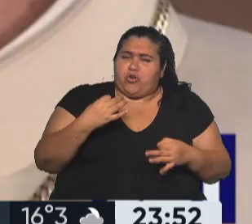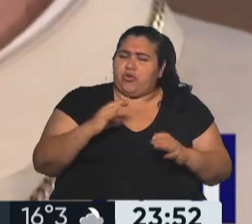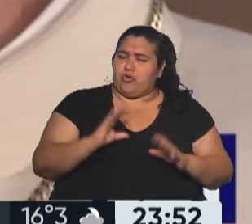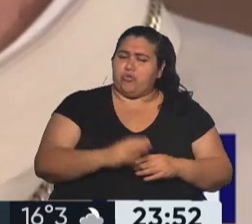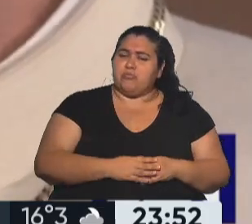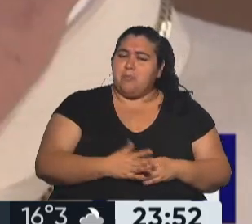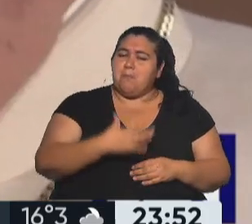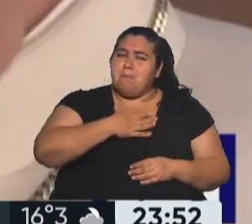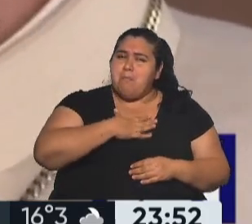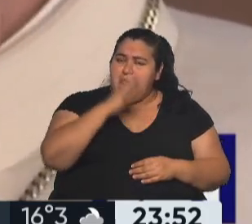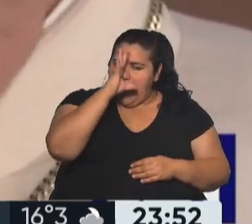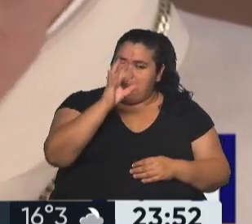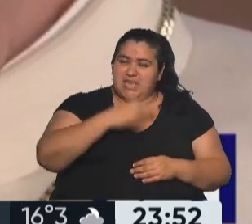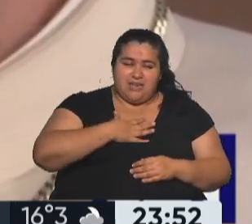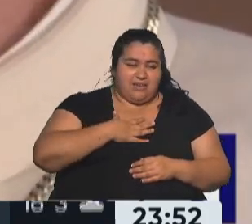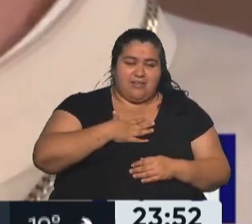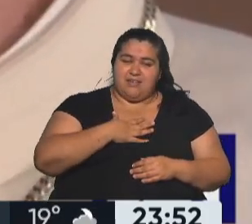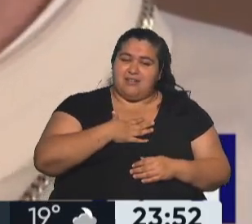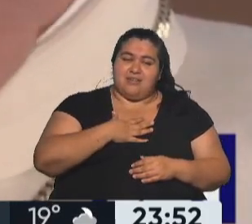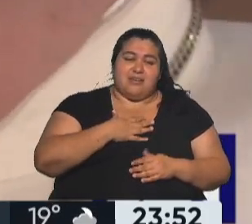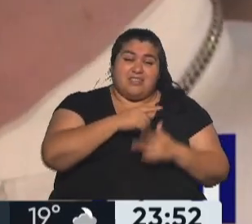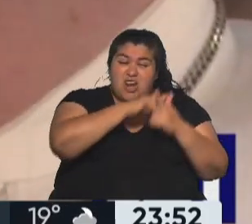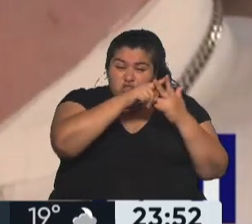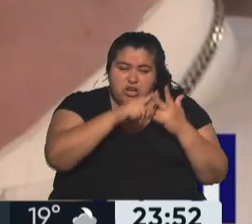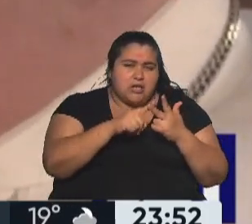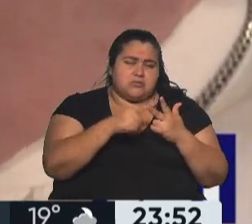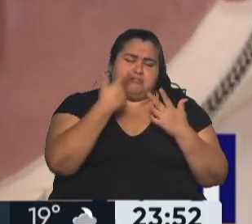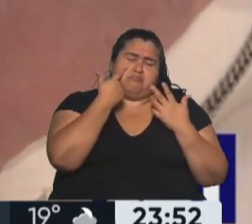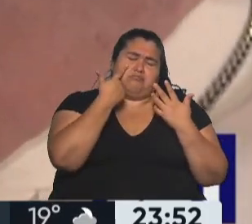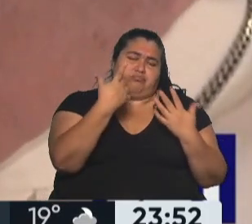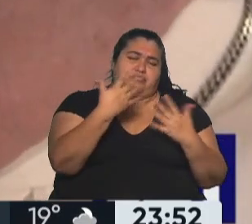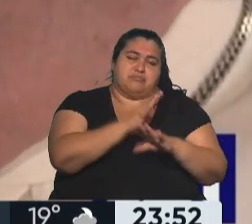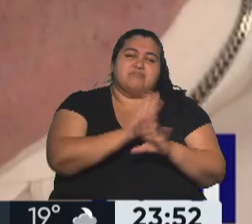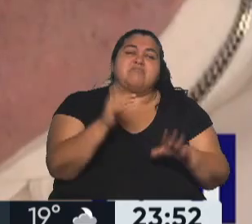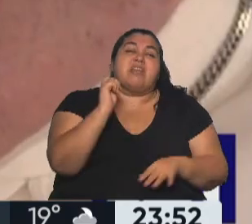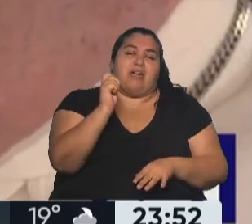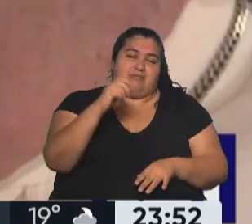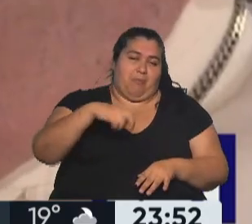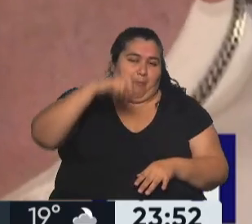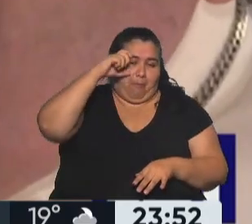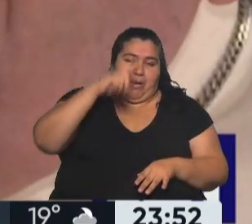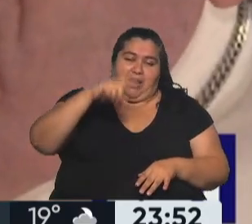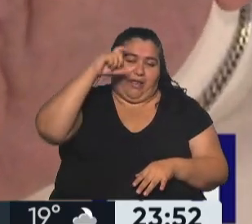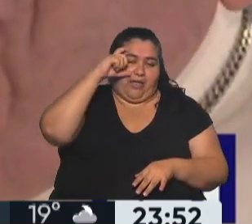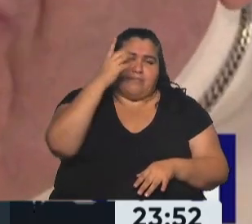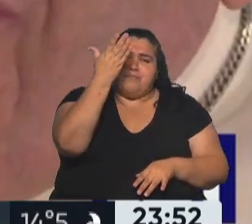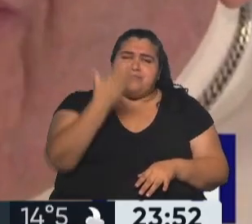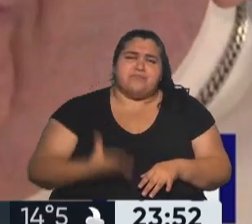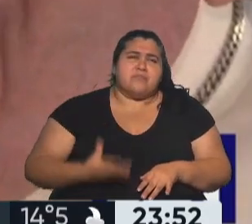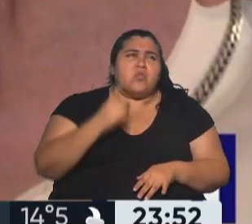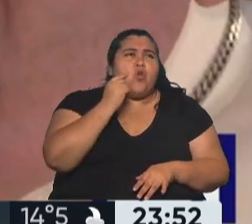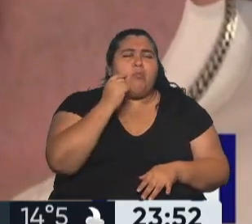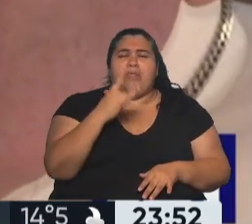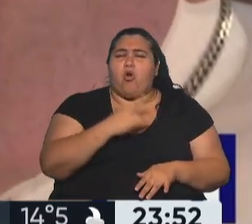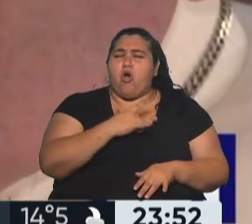Ma per me, di questi tre, il grande signore è Pelé. Ma è un uomo di un